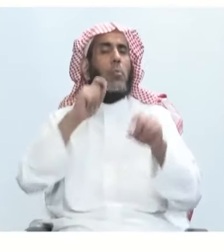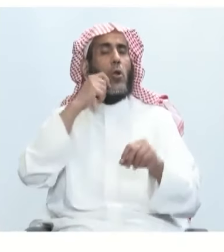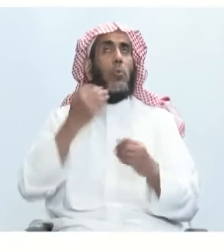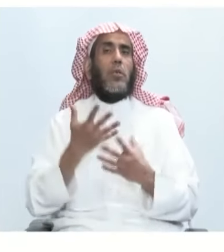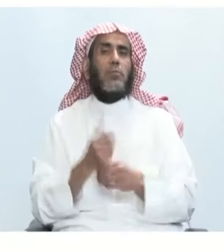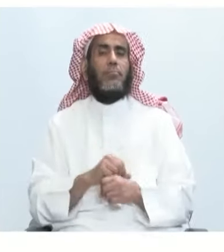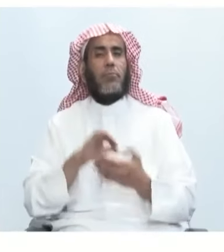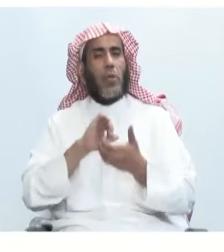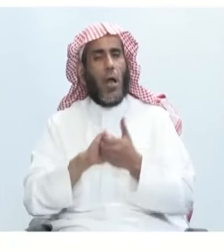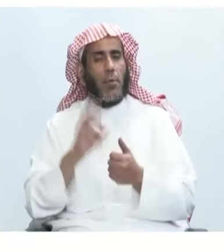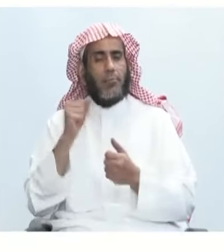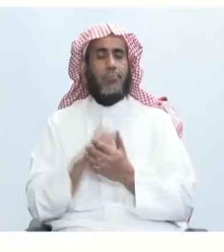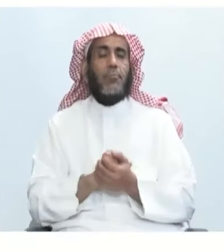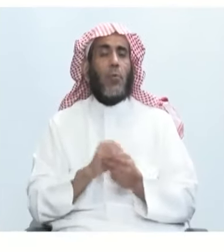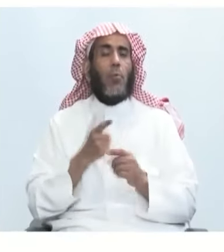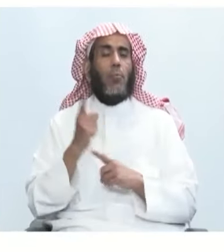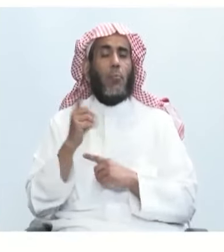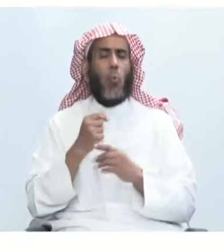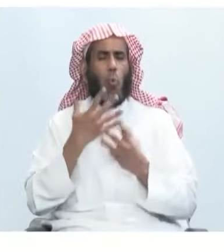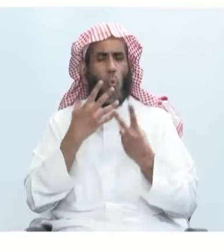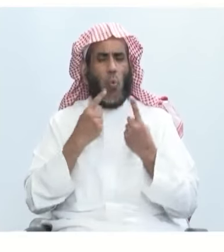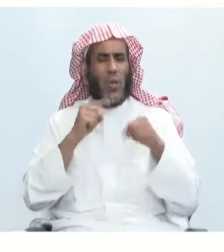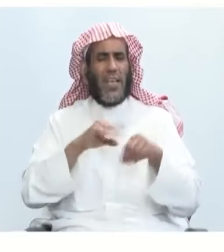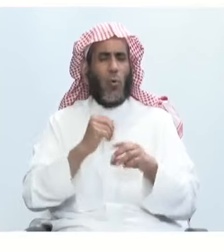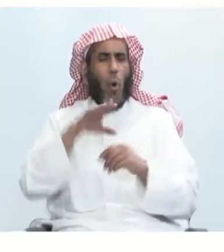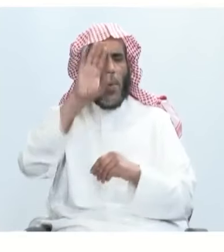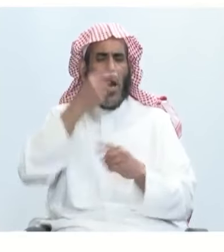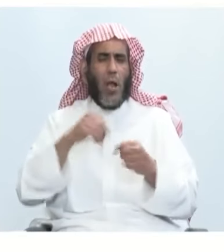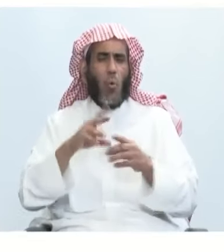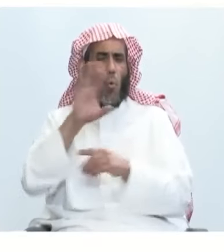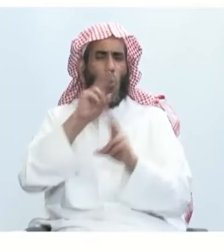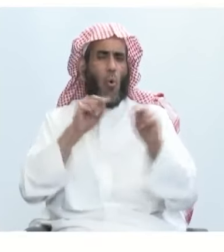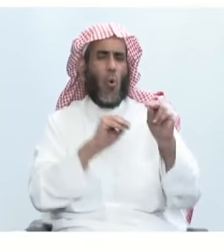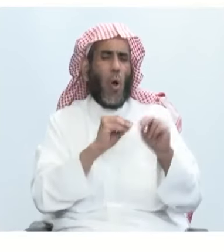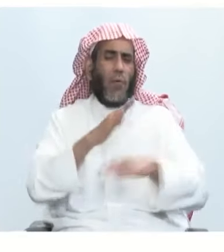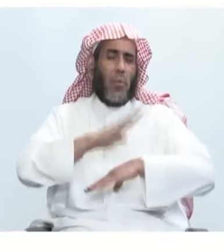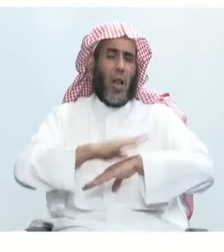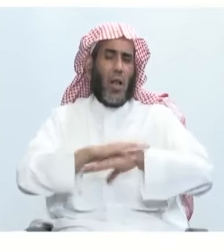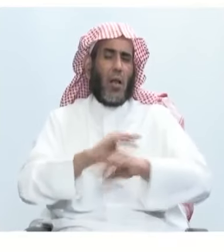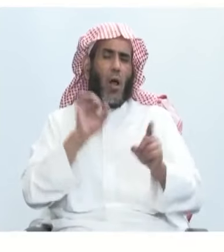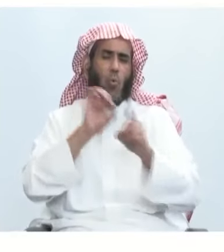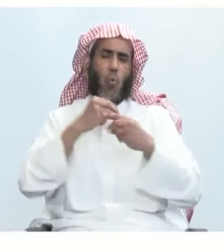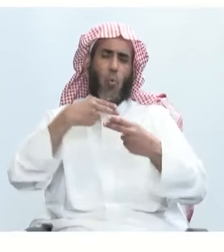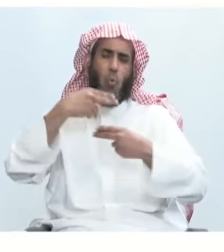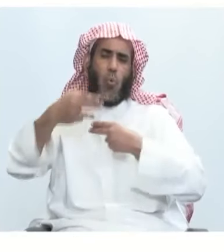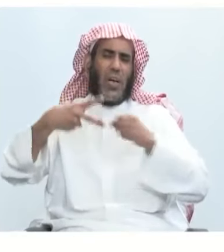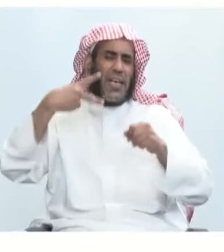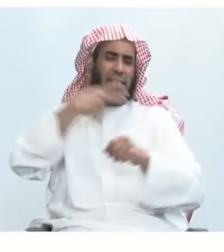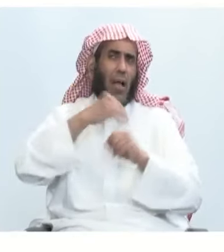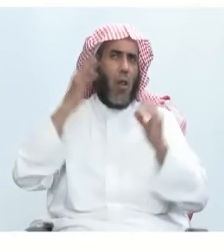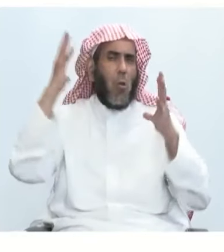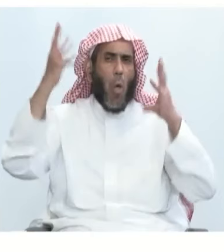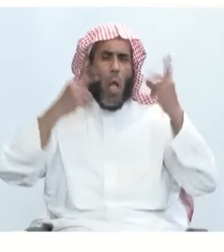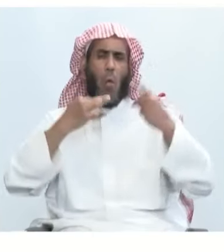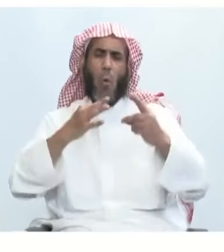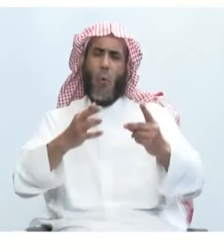عمر بذ الملوك وهو زاهد وبذ الزهاد وهو ملك وفات الحكماء ولم يتعلم ووقف من الاخلاق على غايه بعيده انقطع الفلاسفه دونها